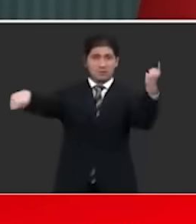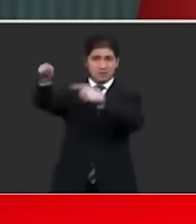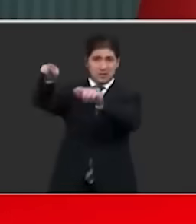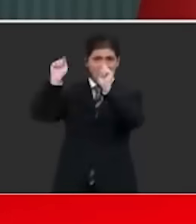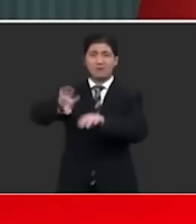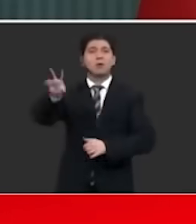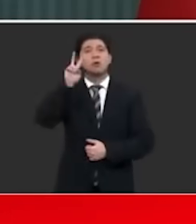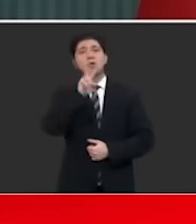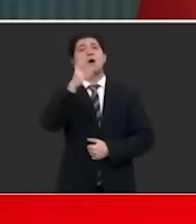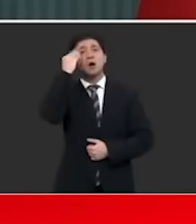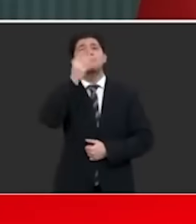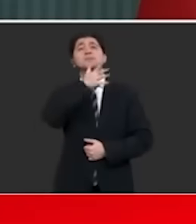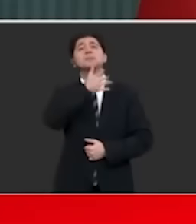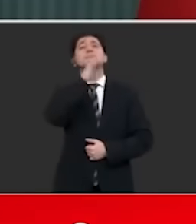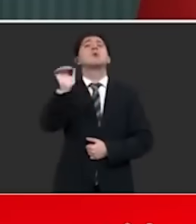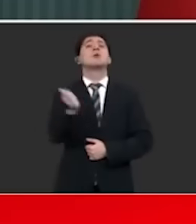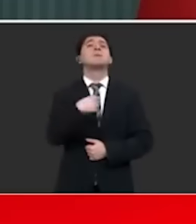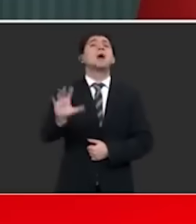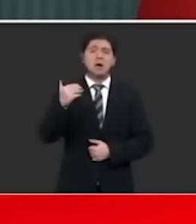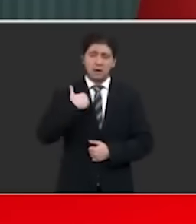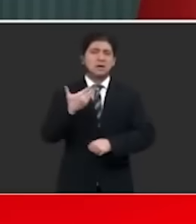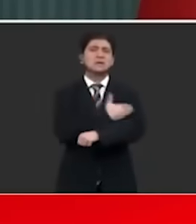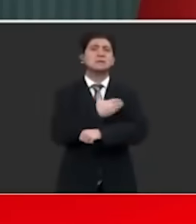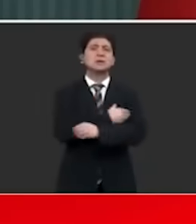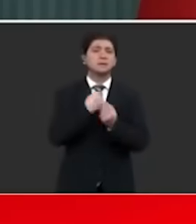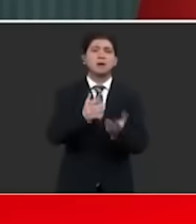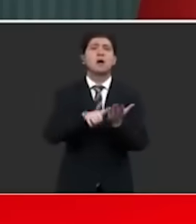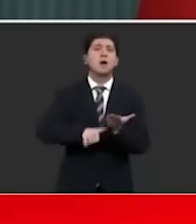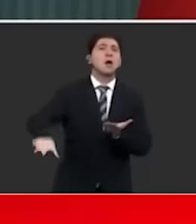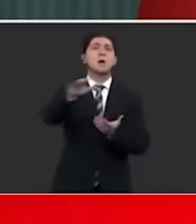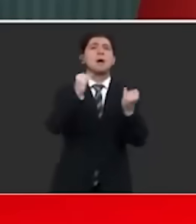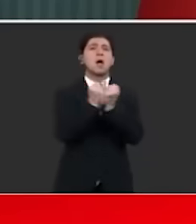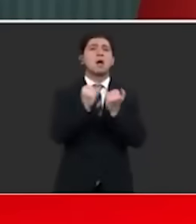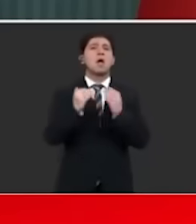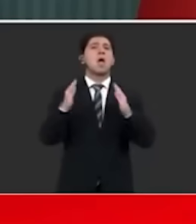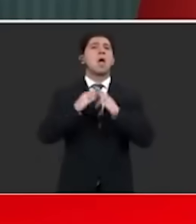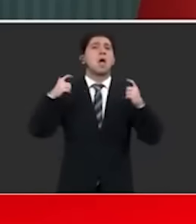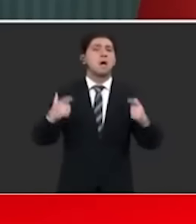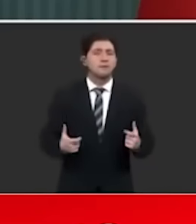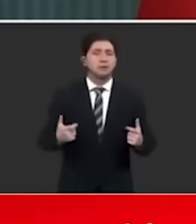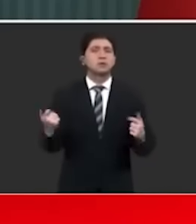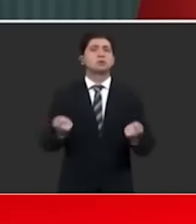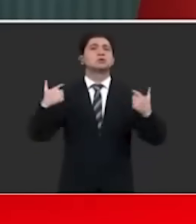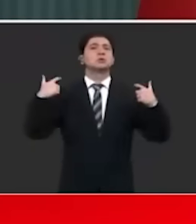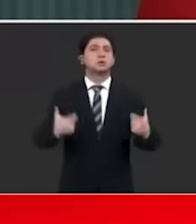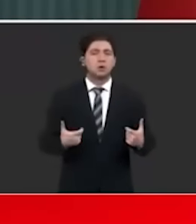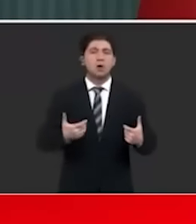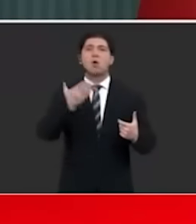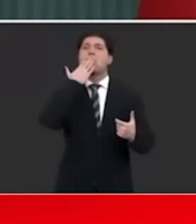de hizmetlerimizden faydalanan kardeşlerimiz evinde, iş yerinde,